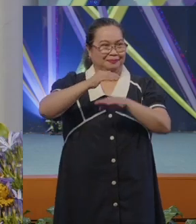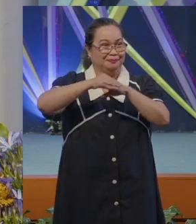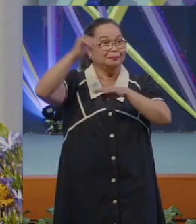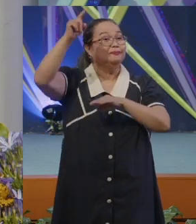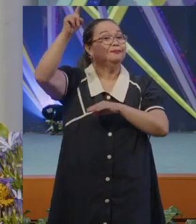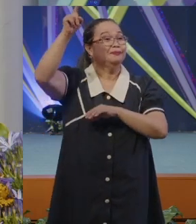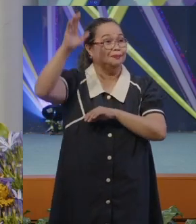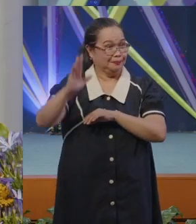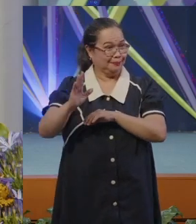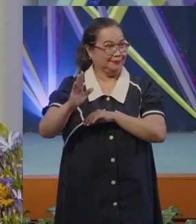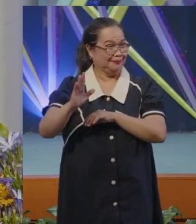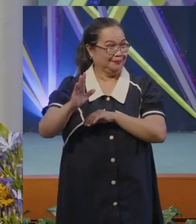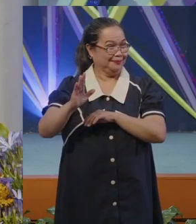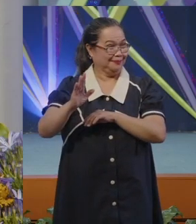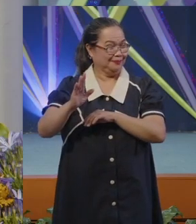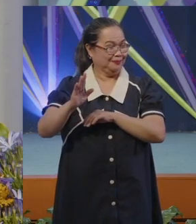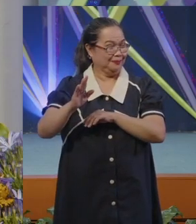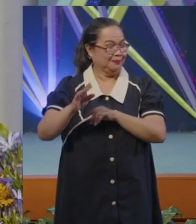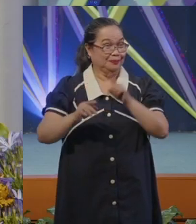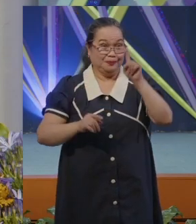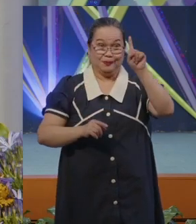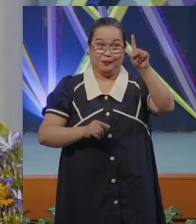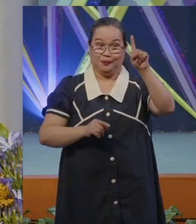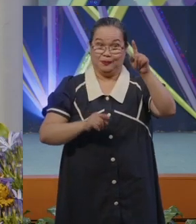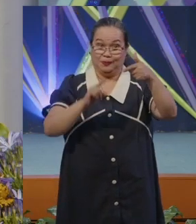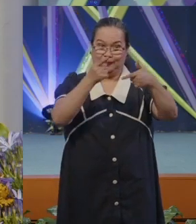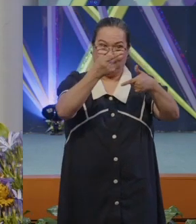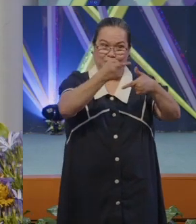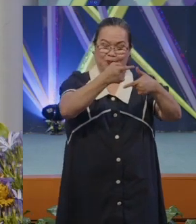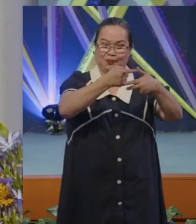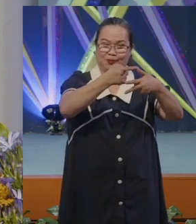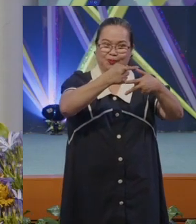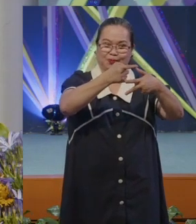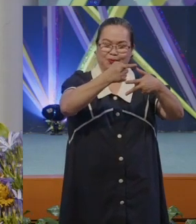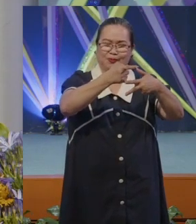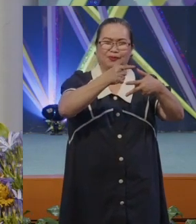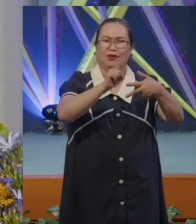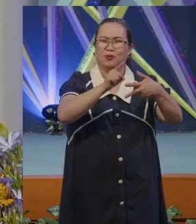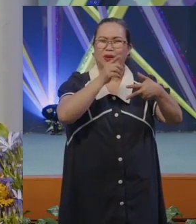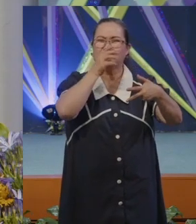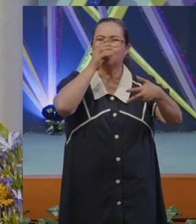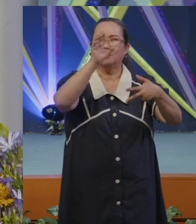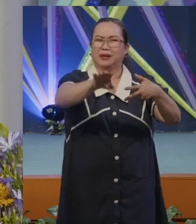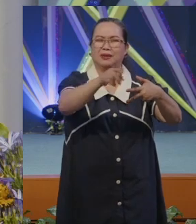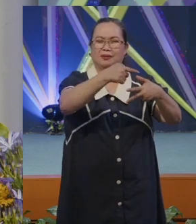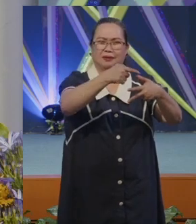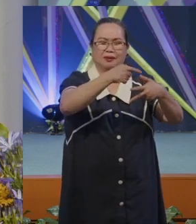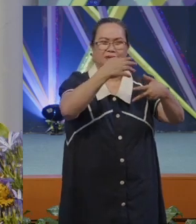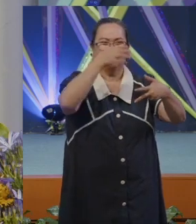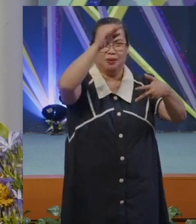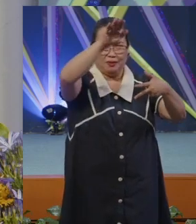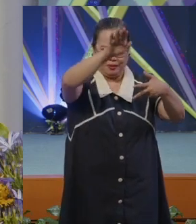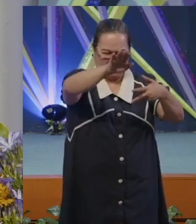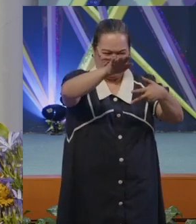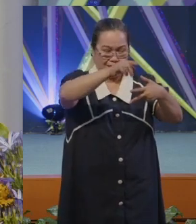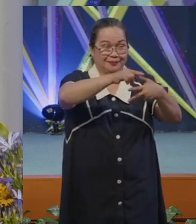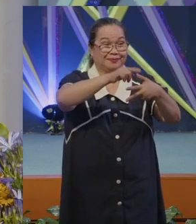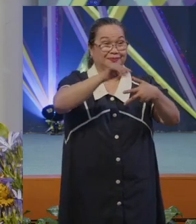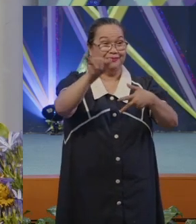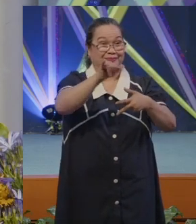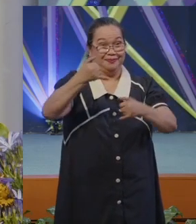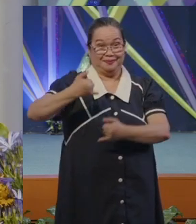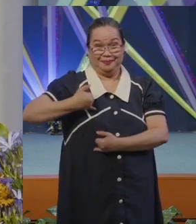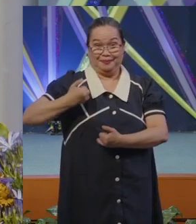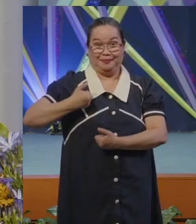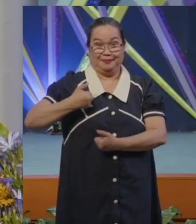Diyos. Una natin tignan ang komisyon kay Joshua. Ano yung komisyon kay Joshua? Ang komisyon kay Joshua